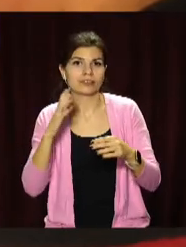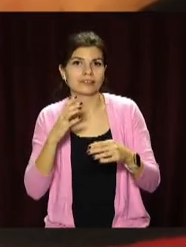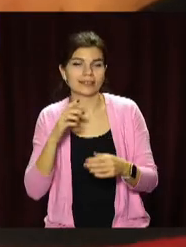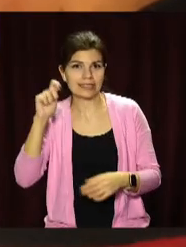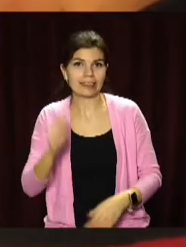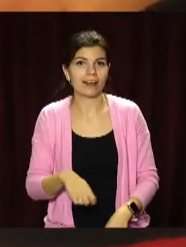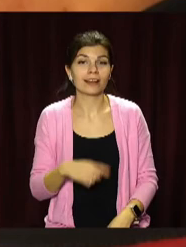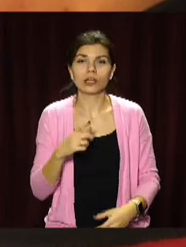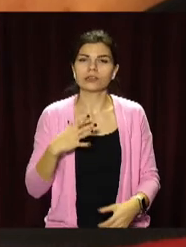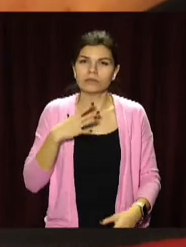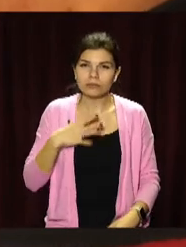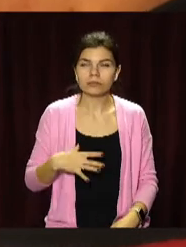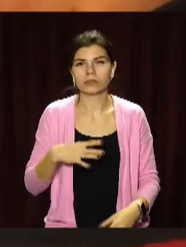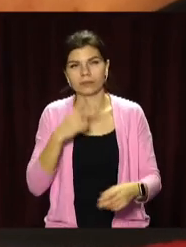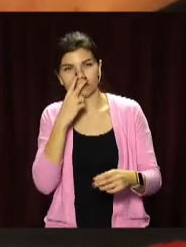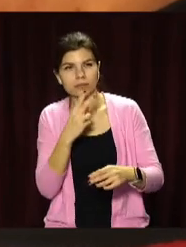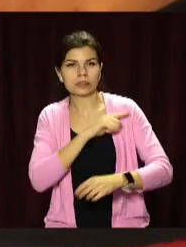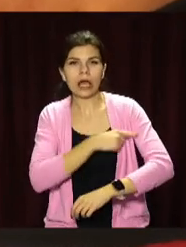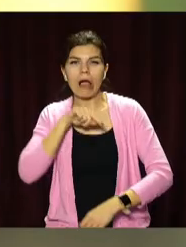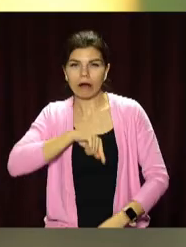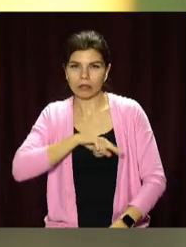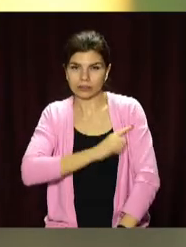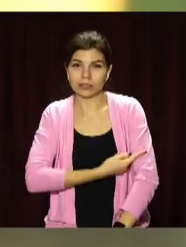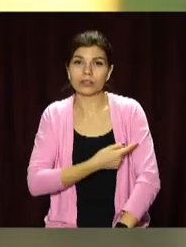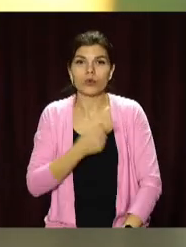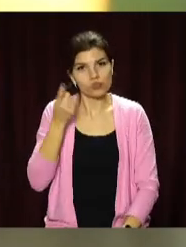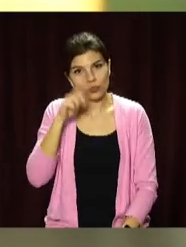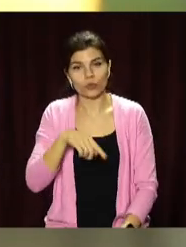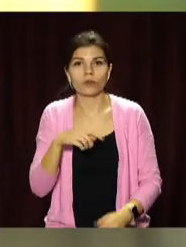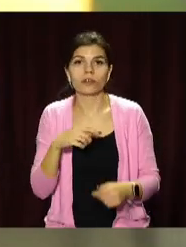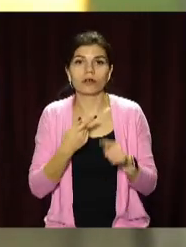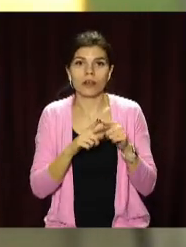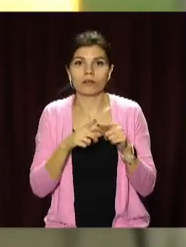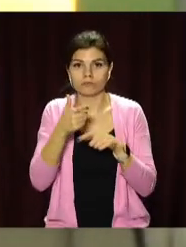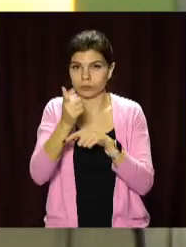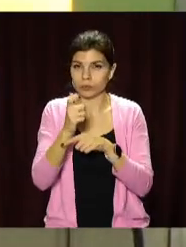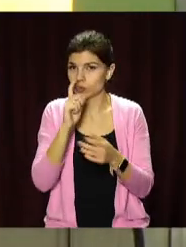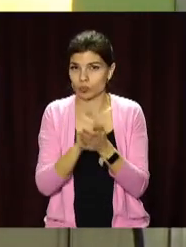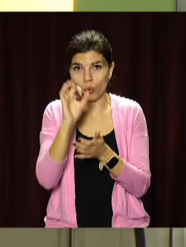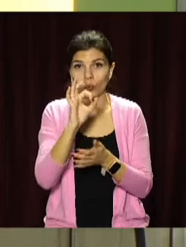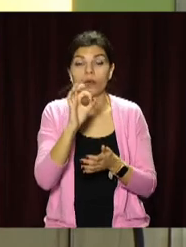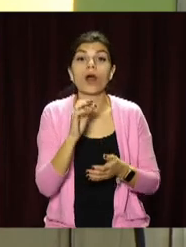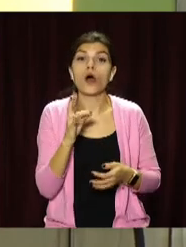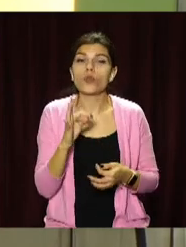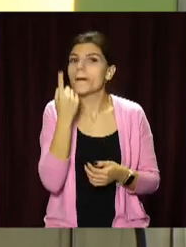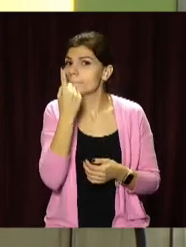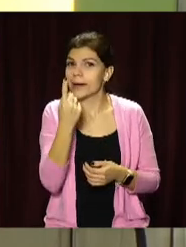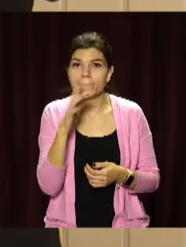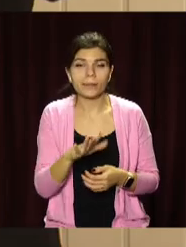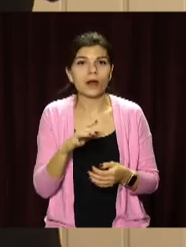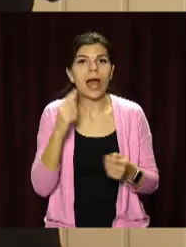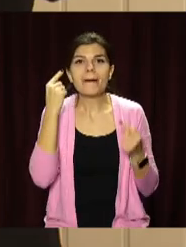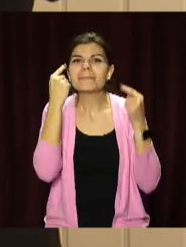Спокій, витримка, відточена техніка і сильний характер – складові успіху в кульовій стрільбі. Але насамперед на першому місці